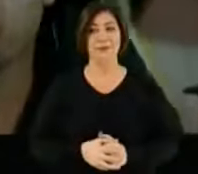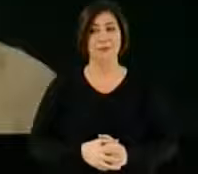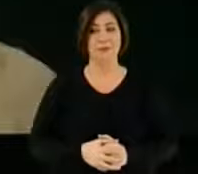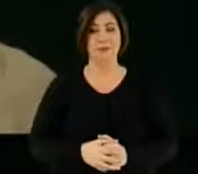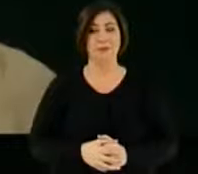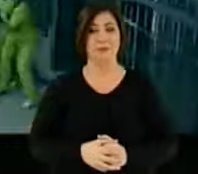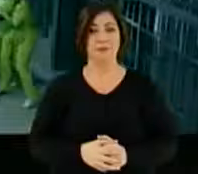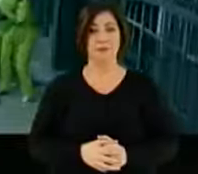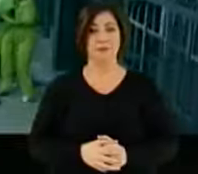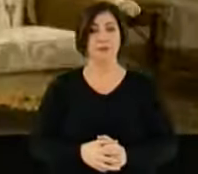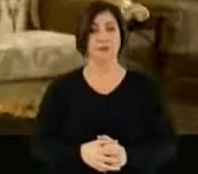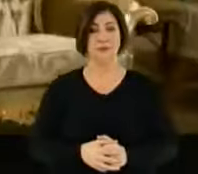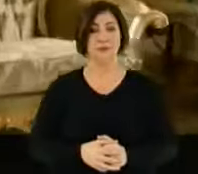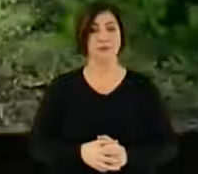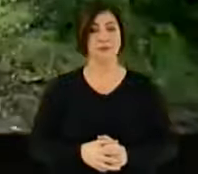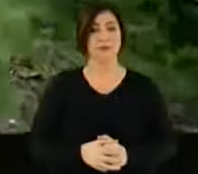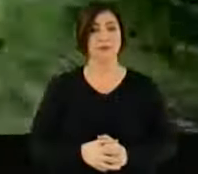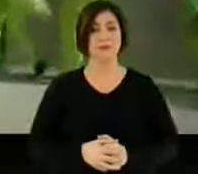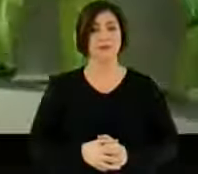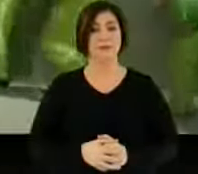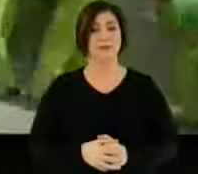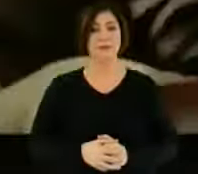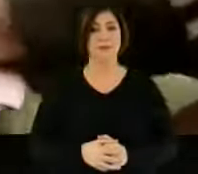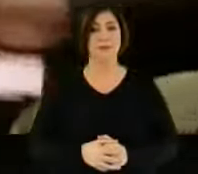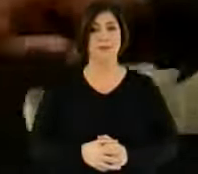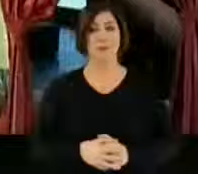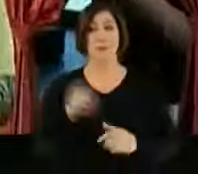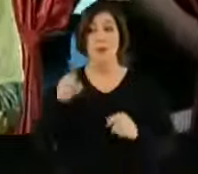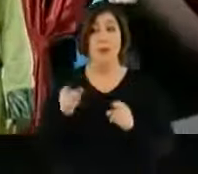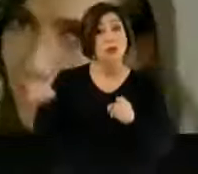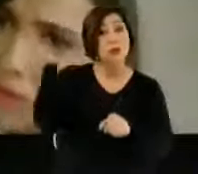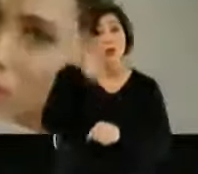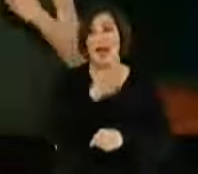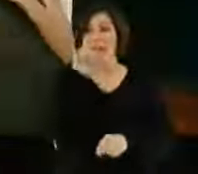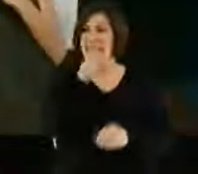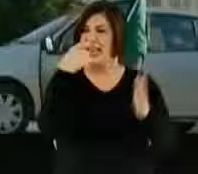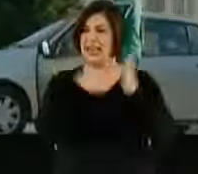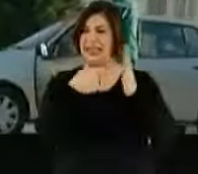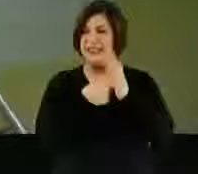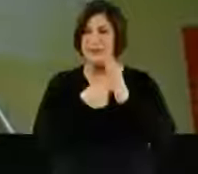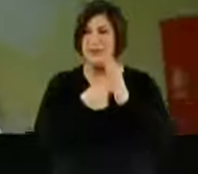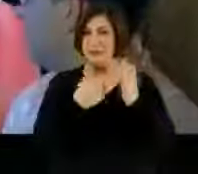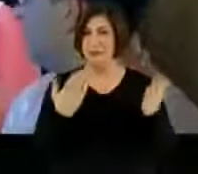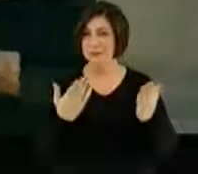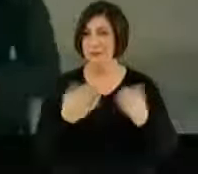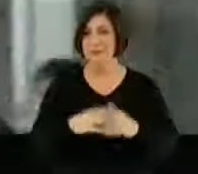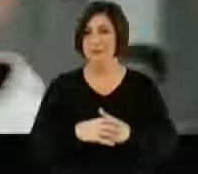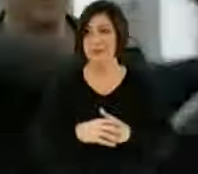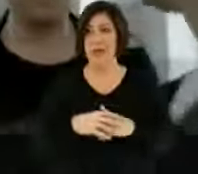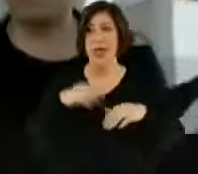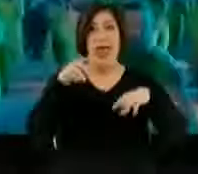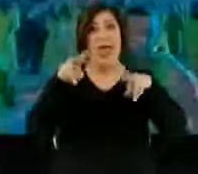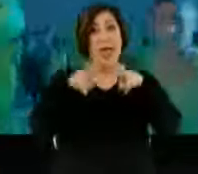8 7 6 Bundan böyle senin ismin